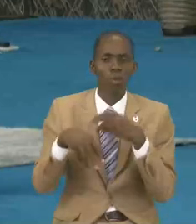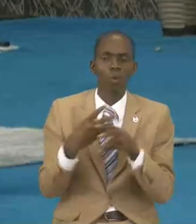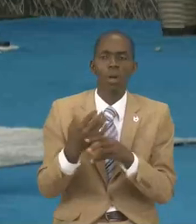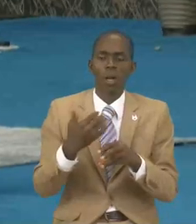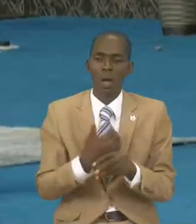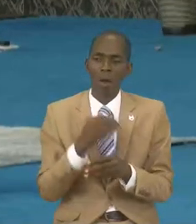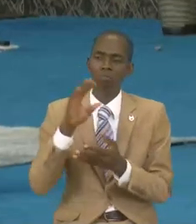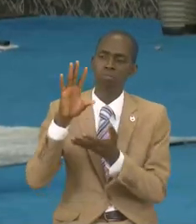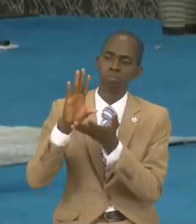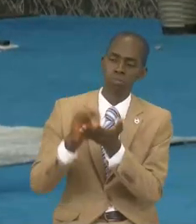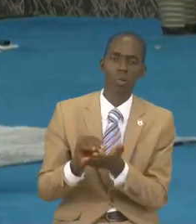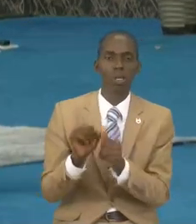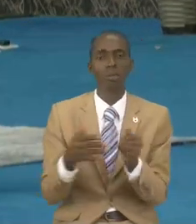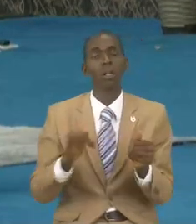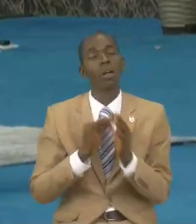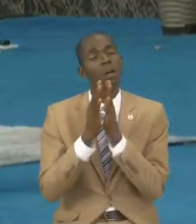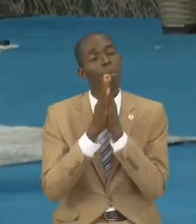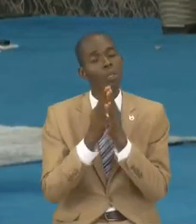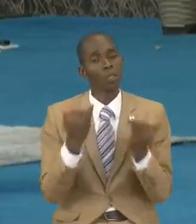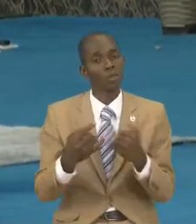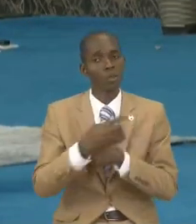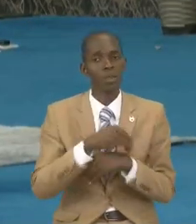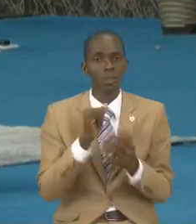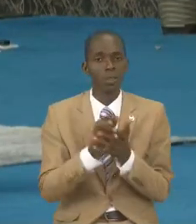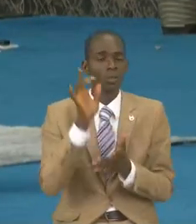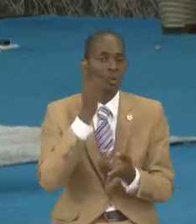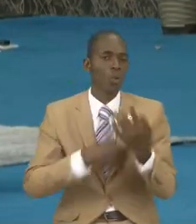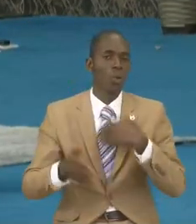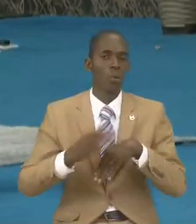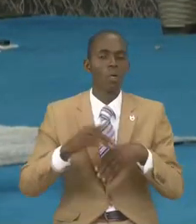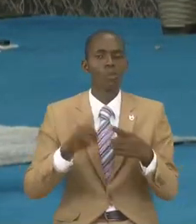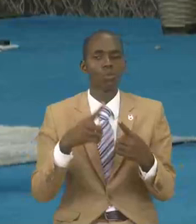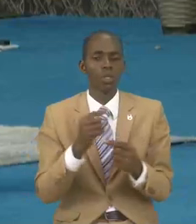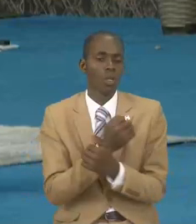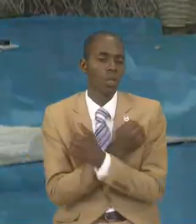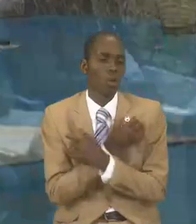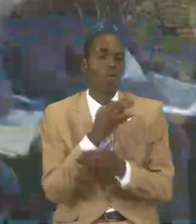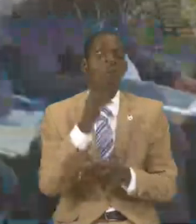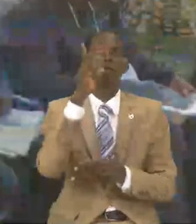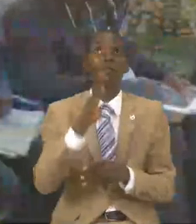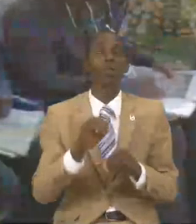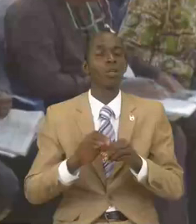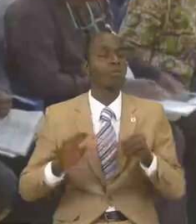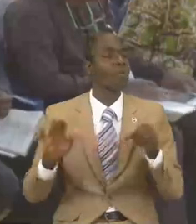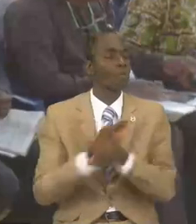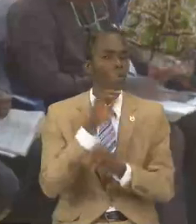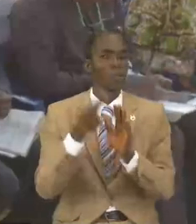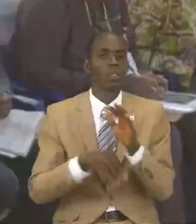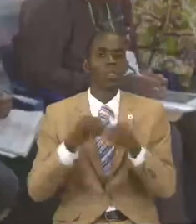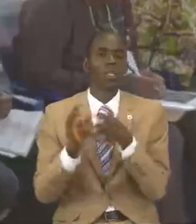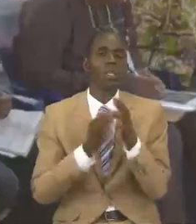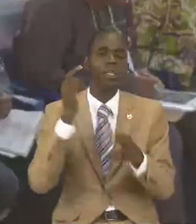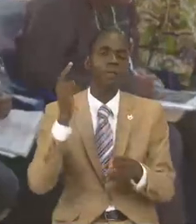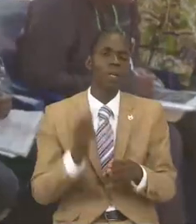tout dégonflé. Je prie qu'aujourd'hui, que tu reviennes à l'amour de Dieu dans la plénitude au nom